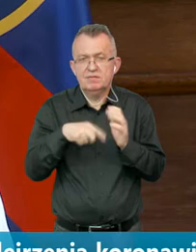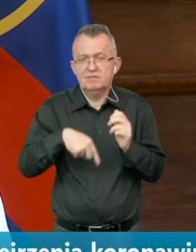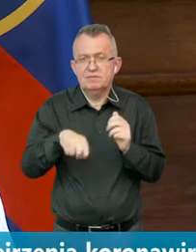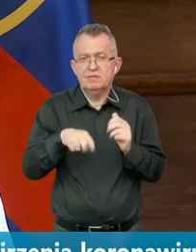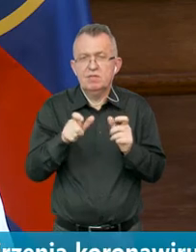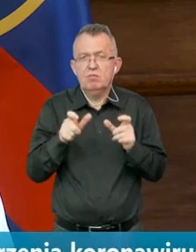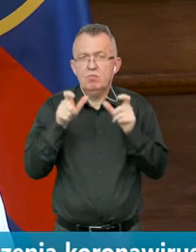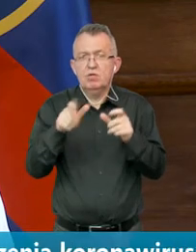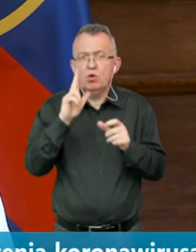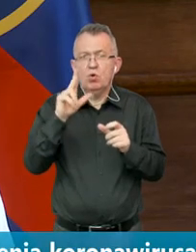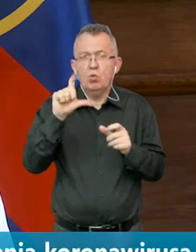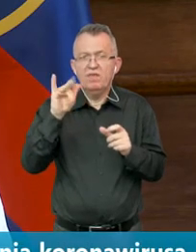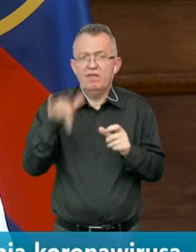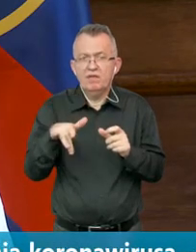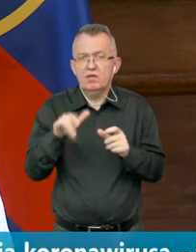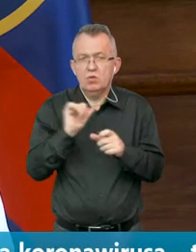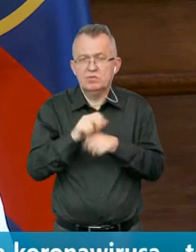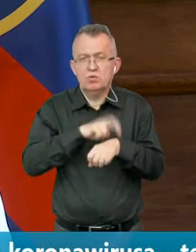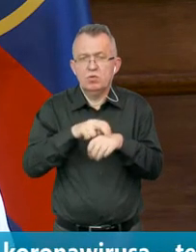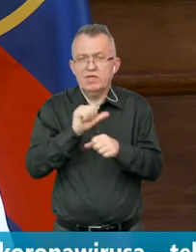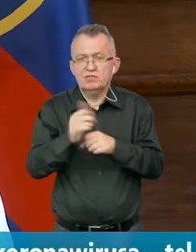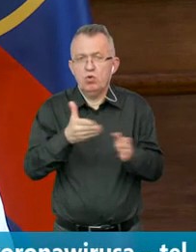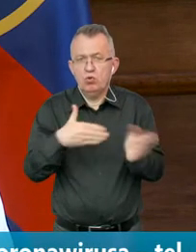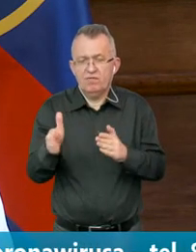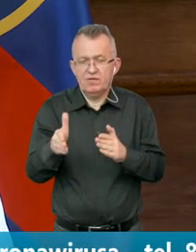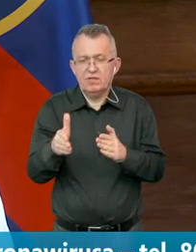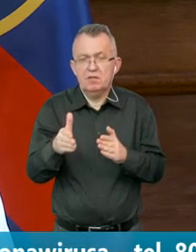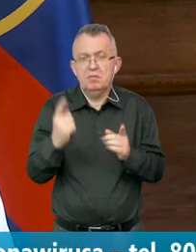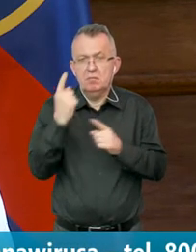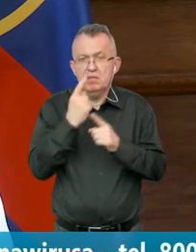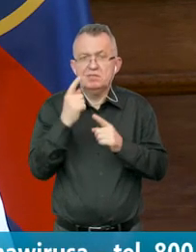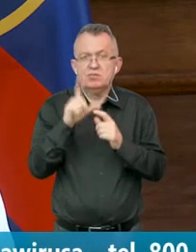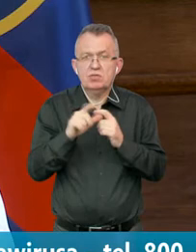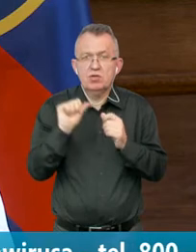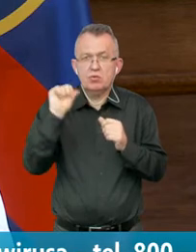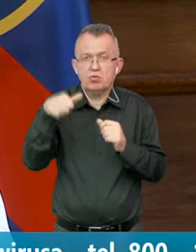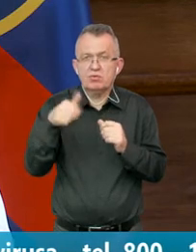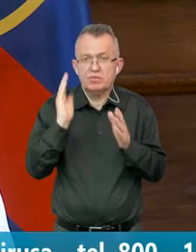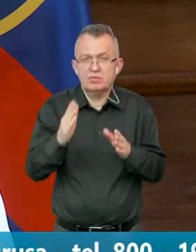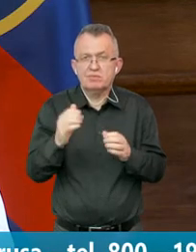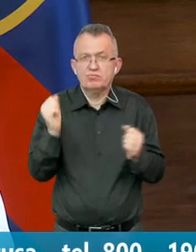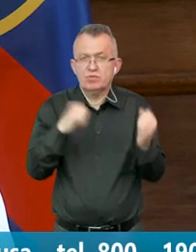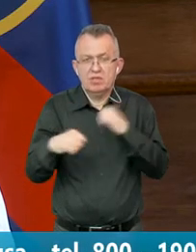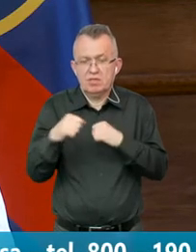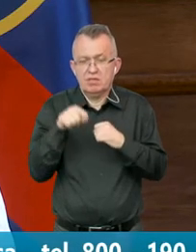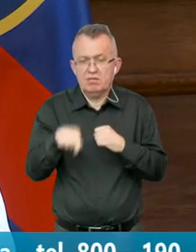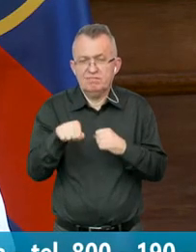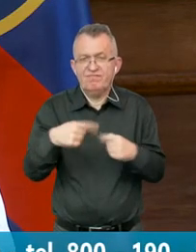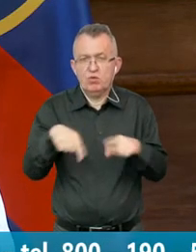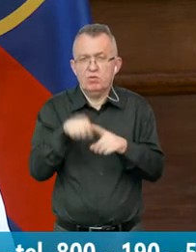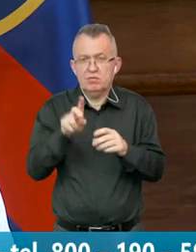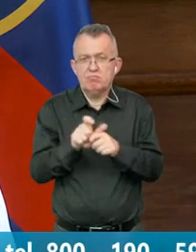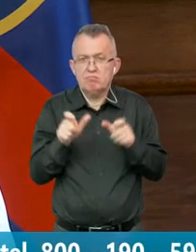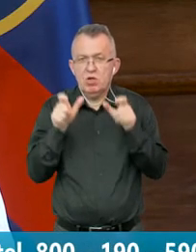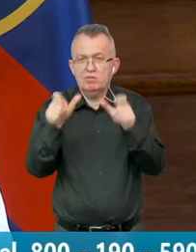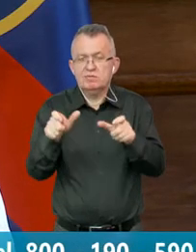most Kłodny. Jest już projekt gotowy. Mam nadzieję, że w przyszłym roku będziemy ogłaszali przetarg na to zadanie.